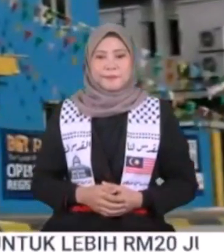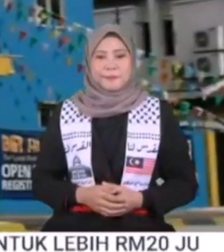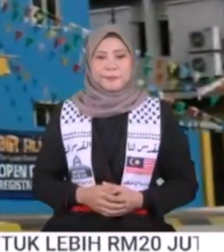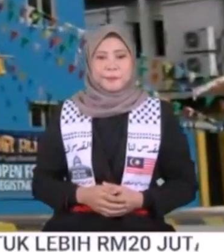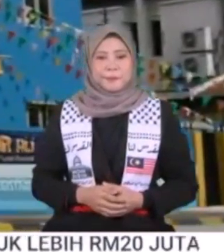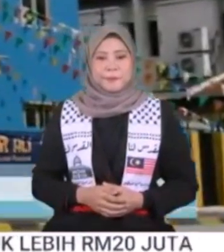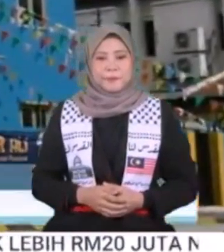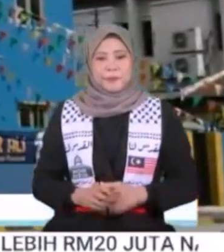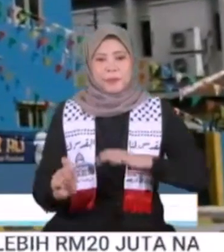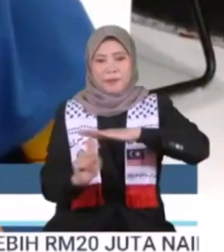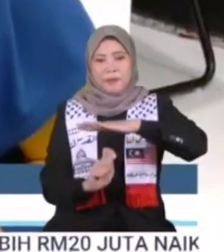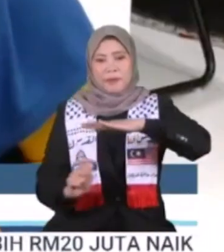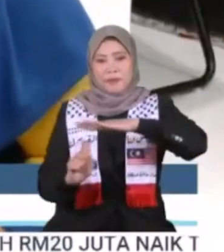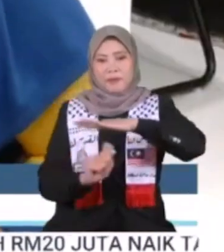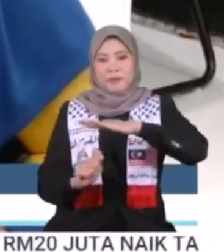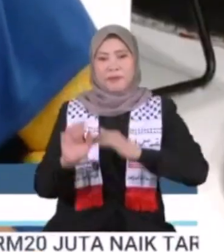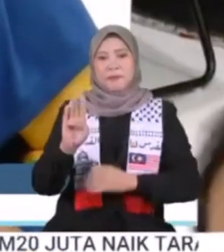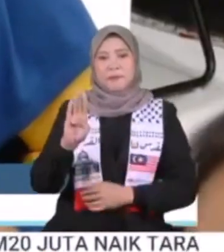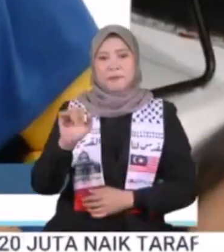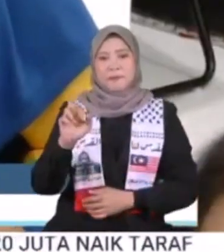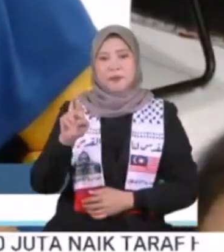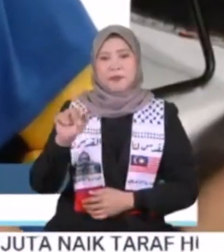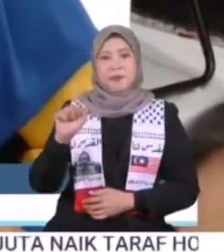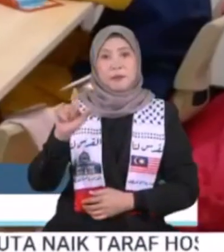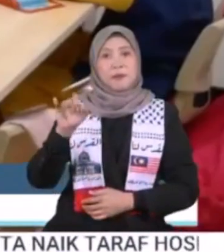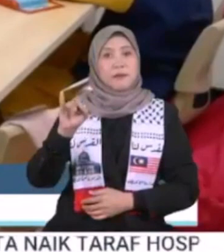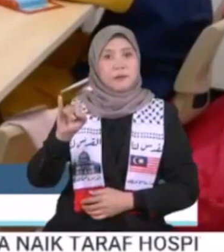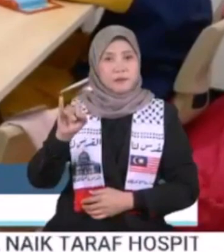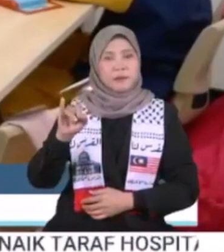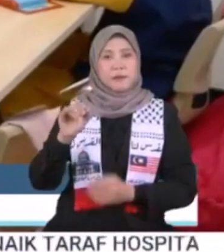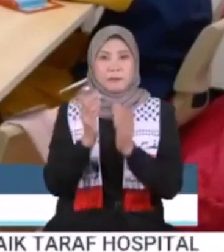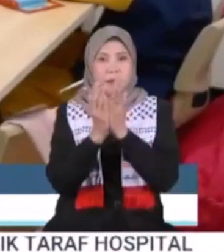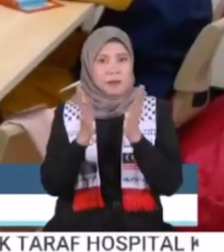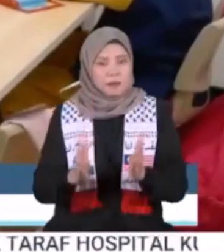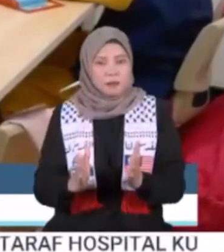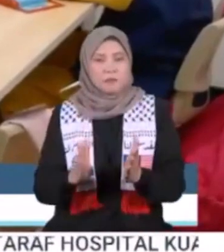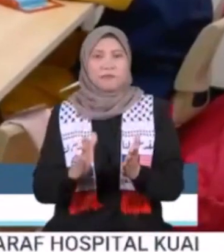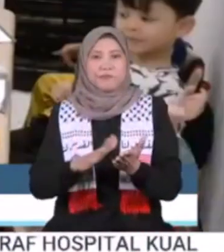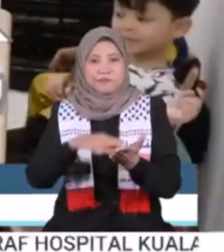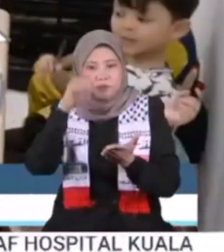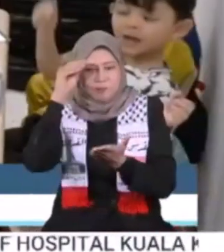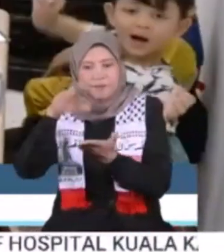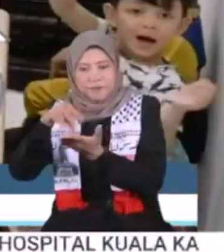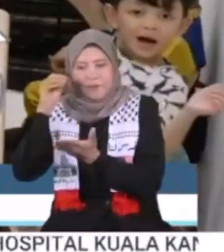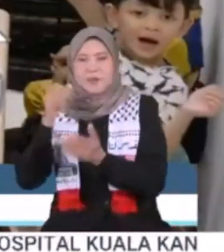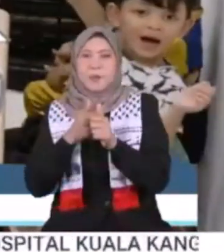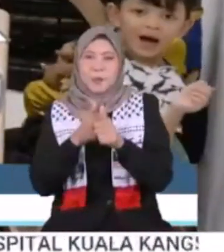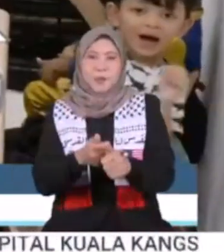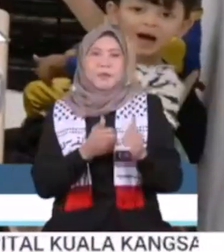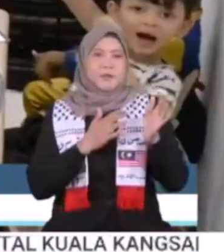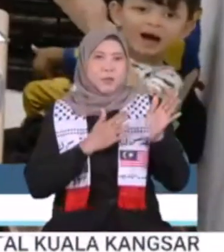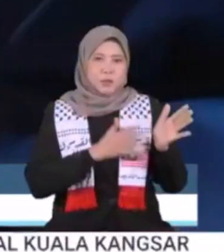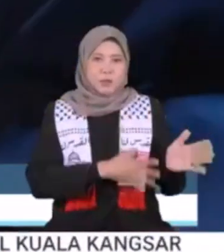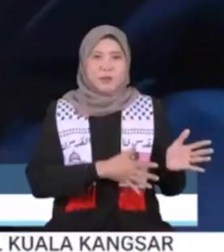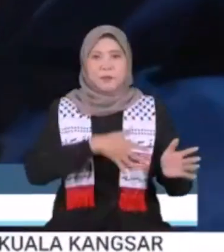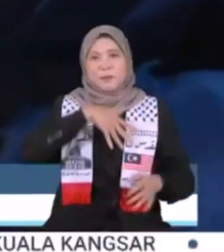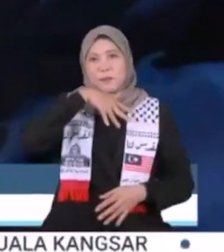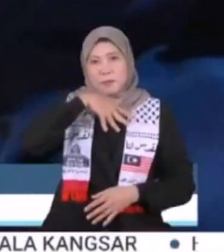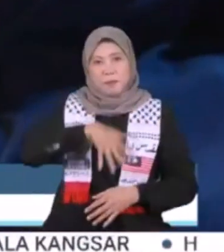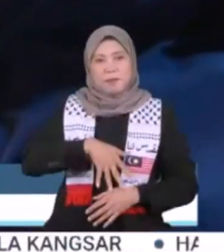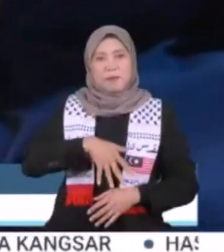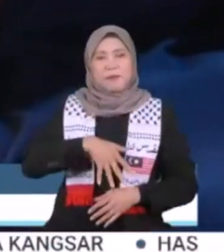Visi Tadika Bir Ali ialah untuk pelajarnya mengamalkan sunnah Rasulullah sallallahu alaihi wasallam